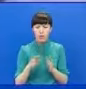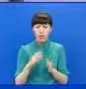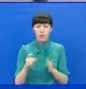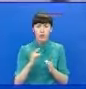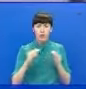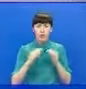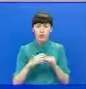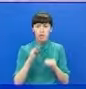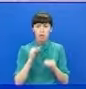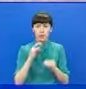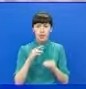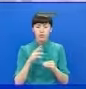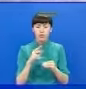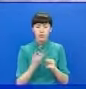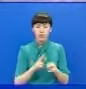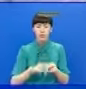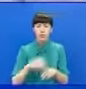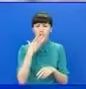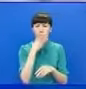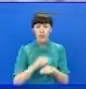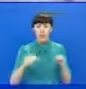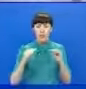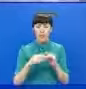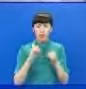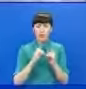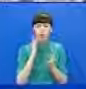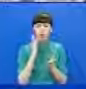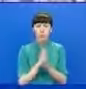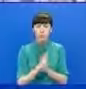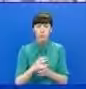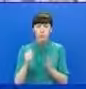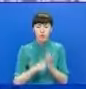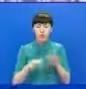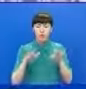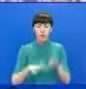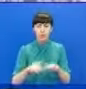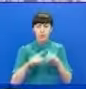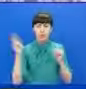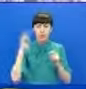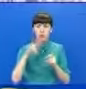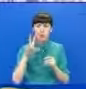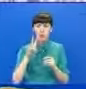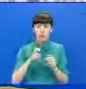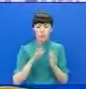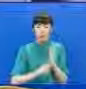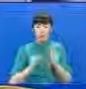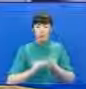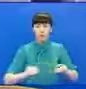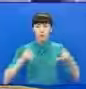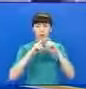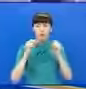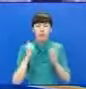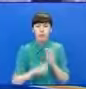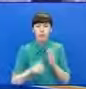ауылындағы Жанкент мөлтек ауданы осылайша көрікті мекеннің біріне айналып келеді. 600 орындық мектеп, 280 орындық балабақша,